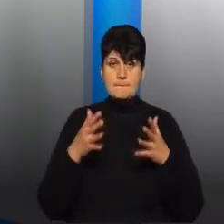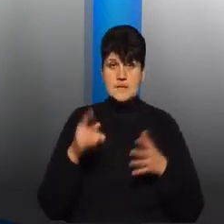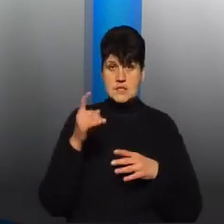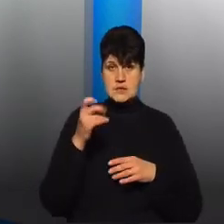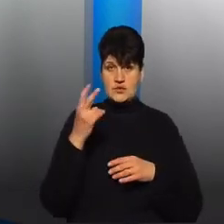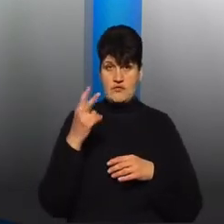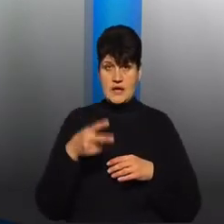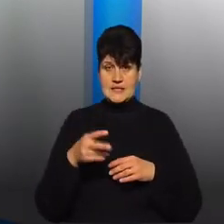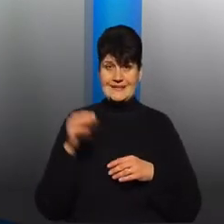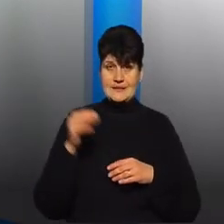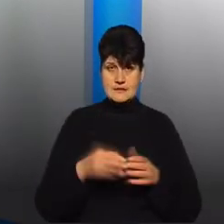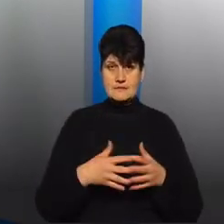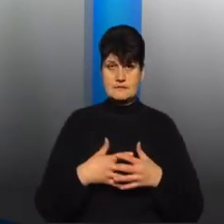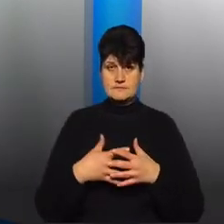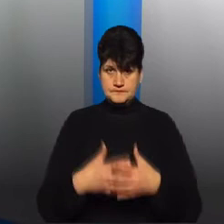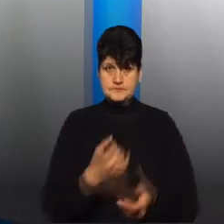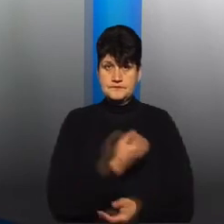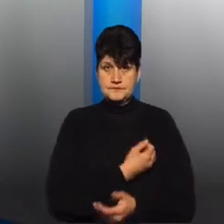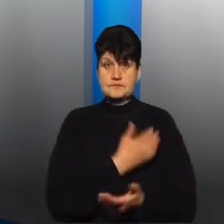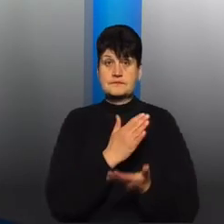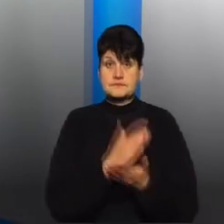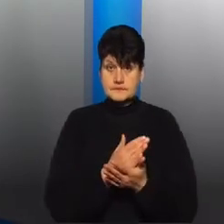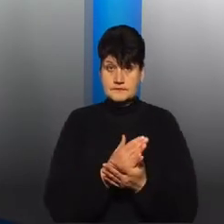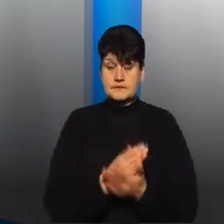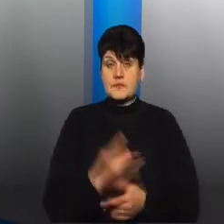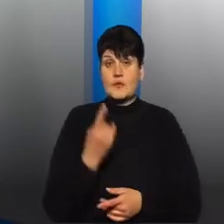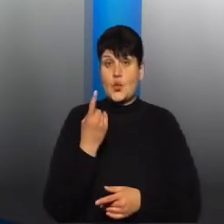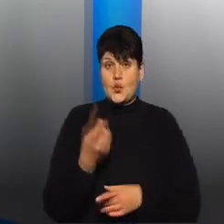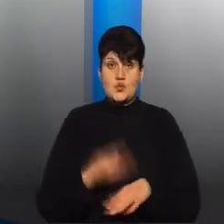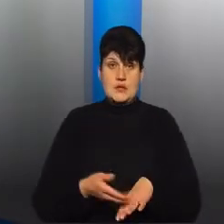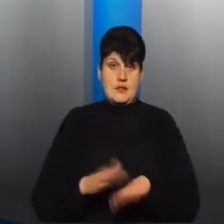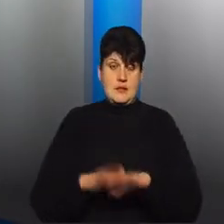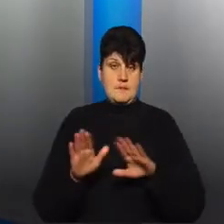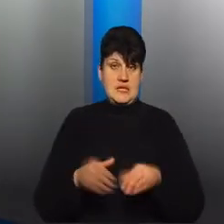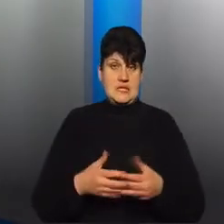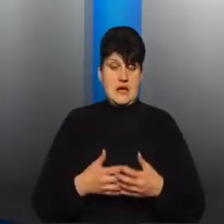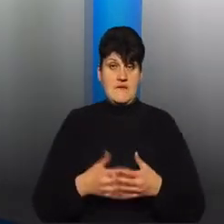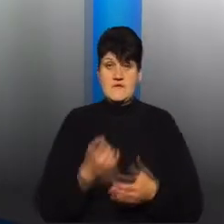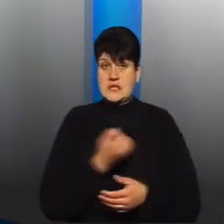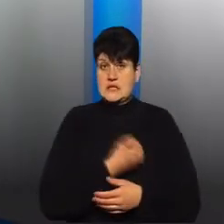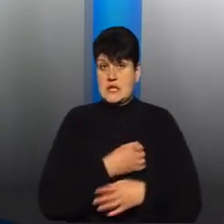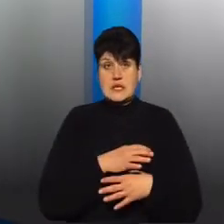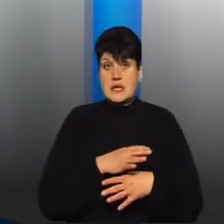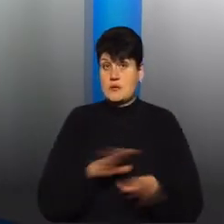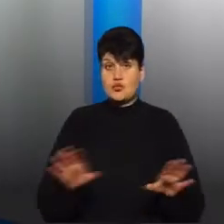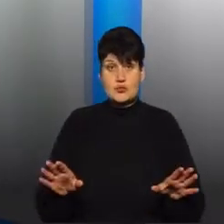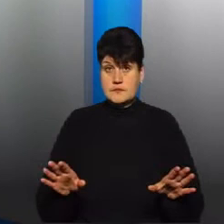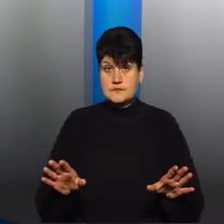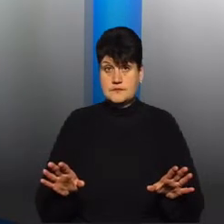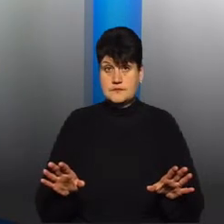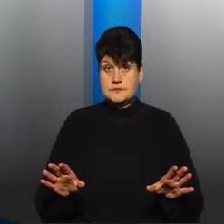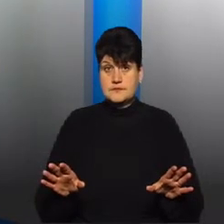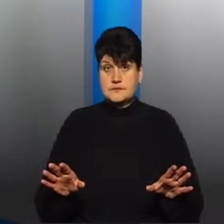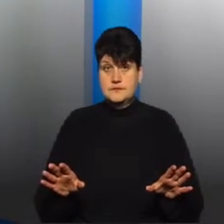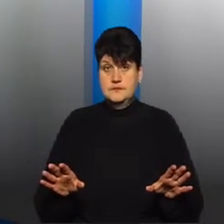вагітних провакциновані, і жодного ускладнення після вакцинації не було. Через що, перш за все, щоб